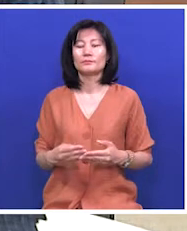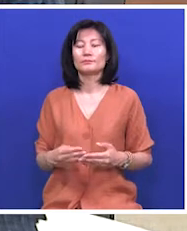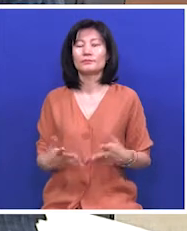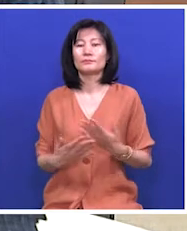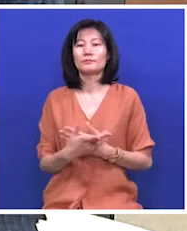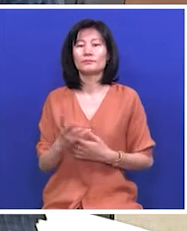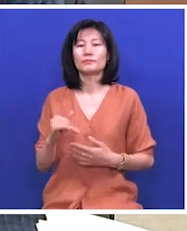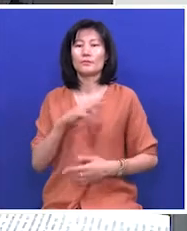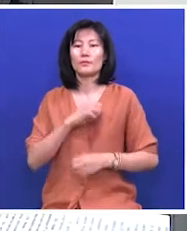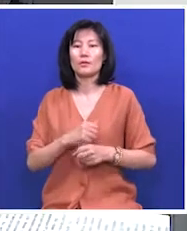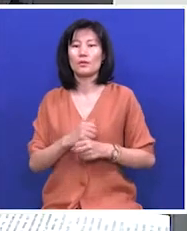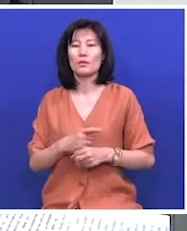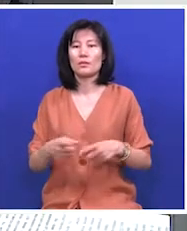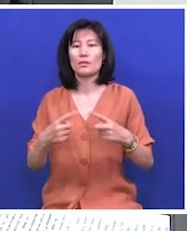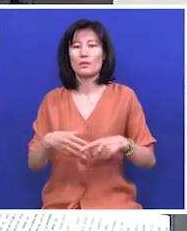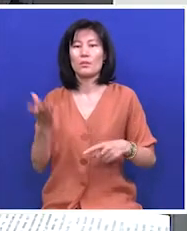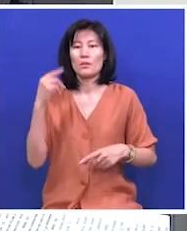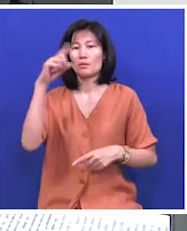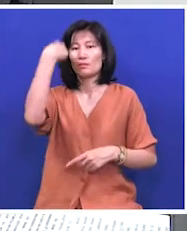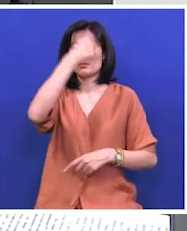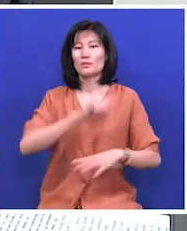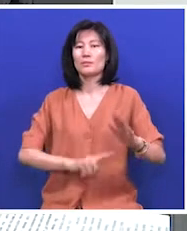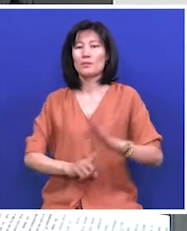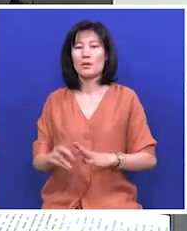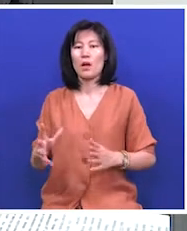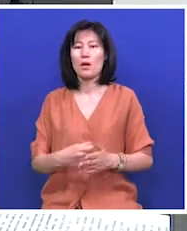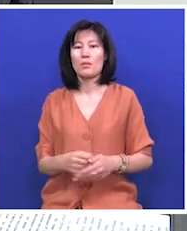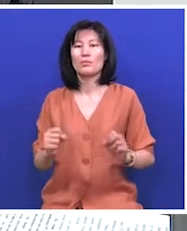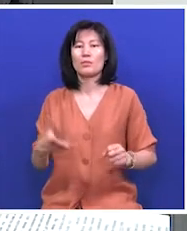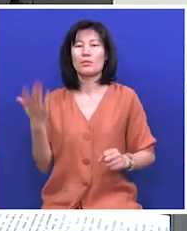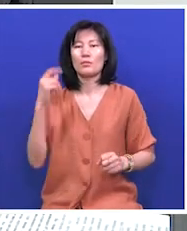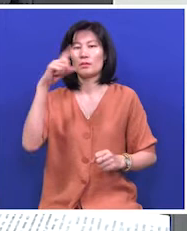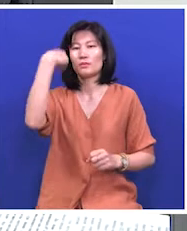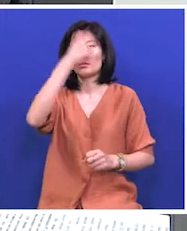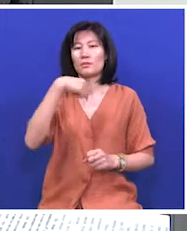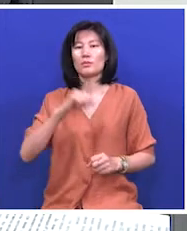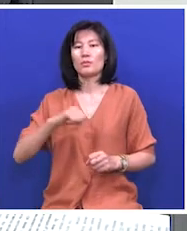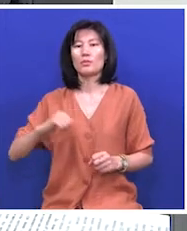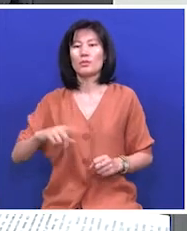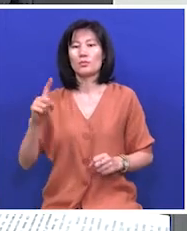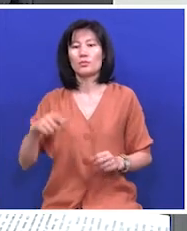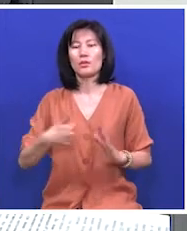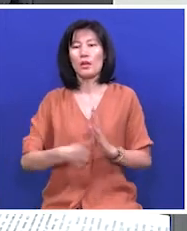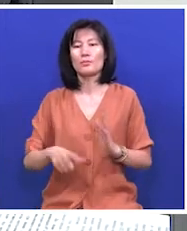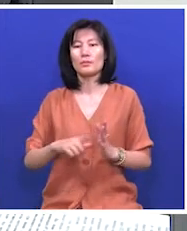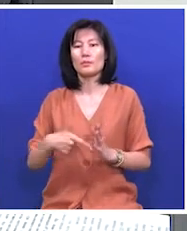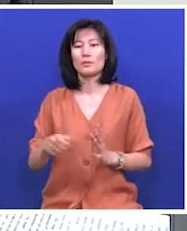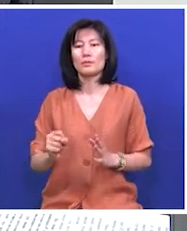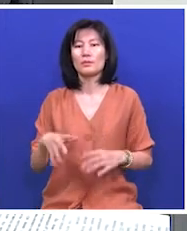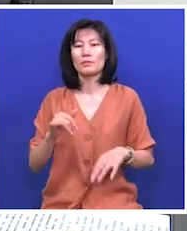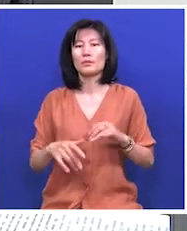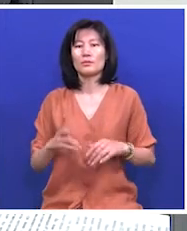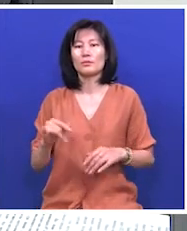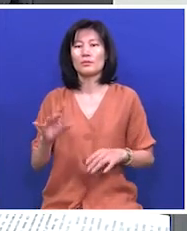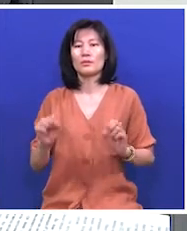таңда мынау жаңбырлы суғару технологиясы былтырғы жылдан бастап қолға алынған болатын. Былтырғы жылдың өзінде 161 гектарға